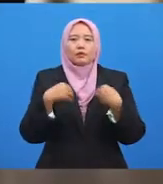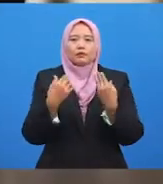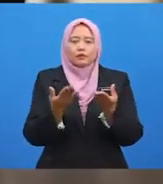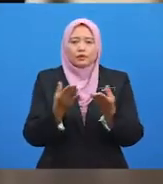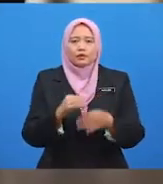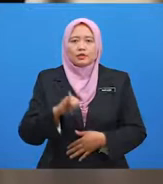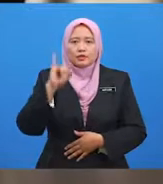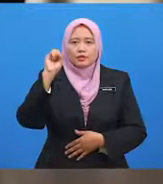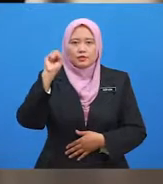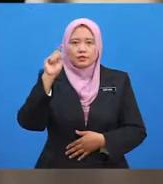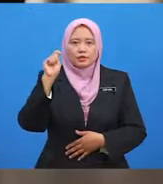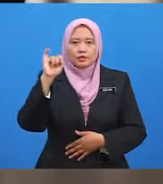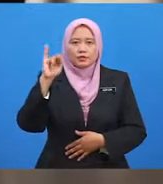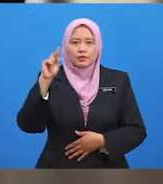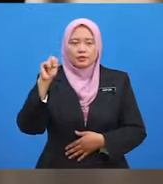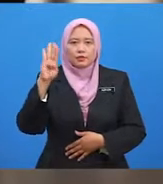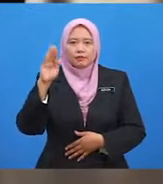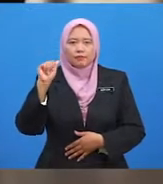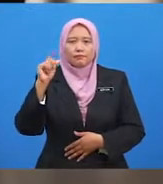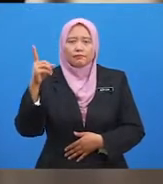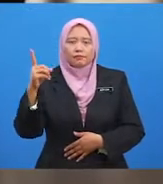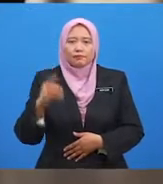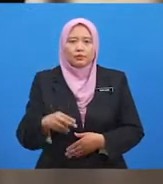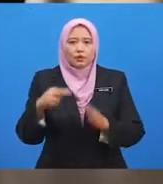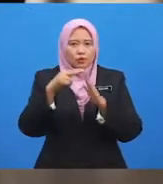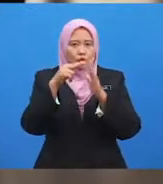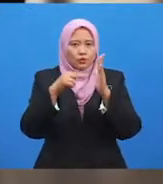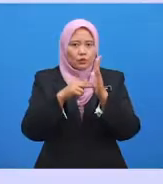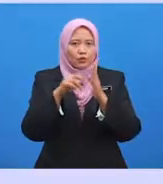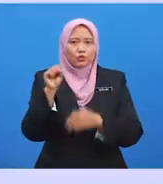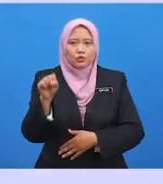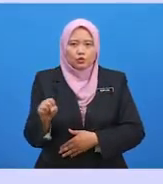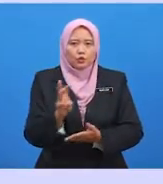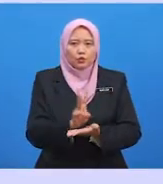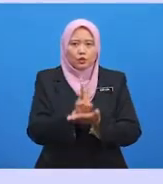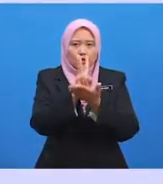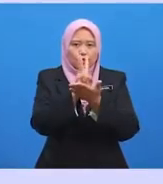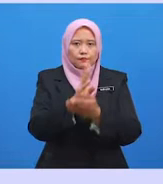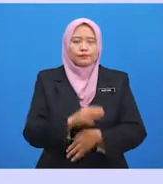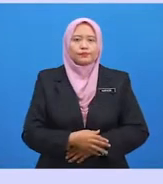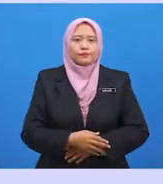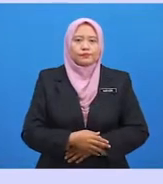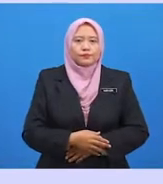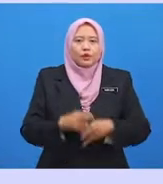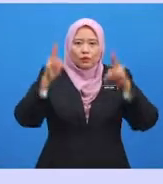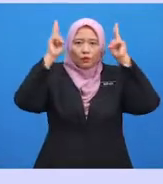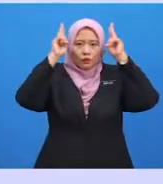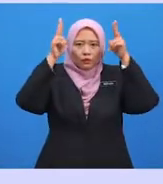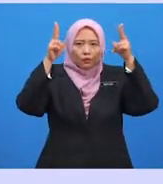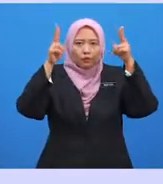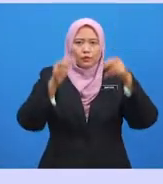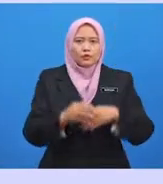agaknya para magma istimbath kan hukum sunat wakaf ini ulama mengistinbath hukum